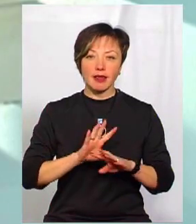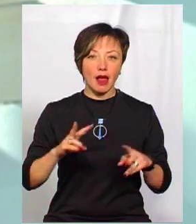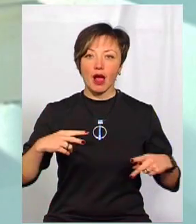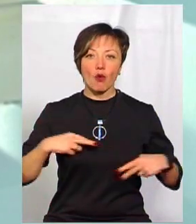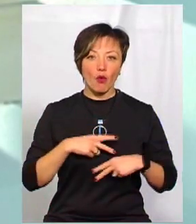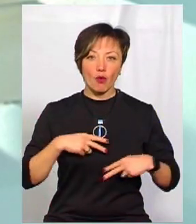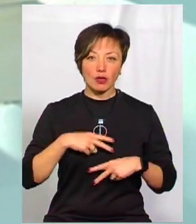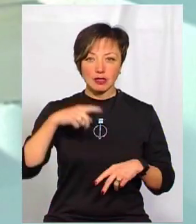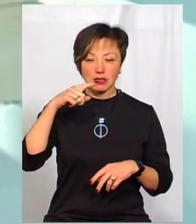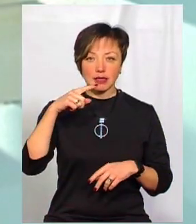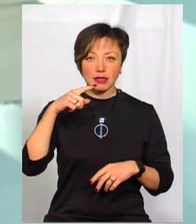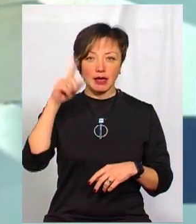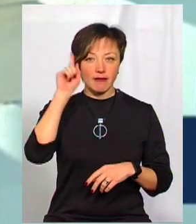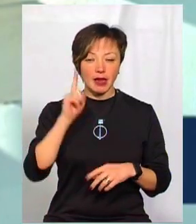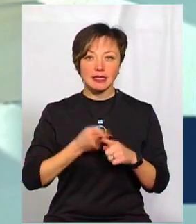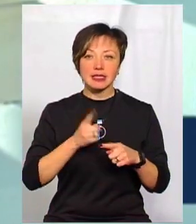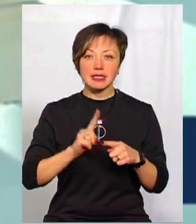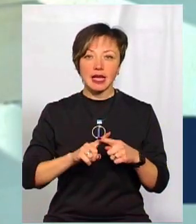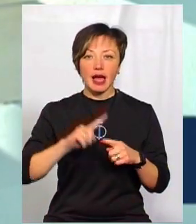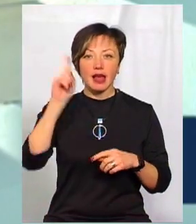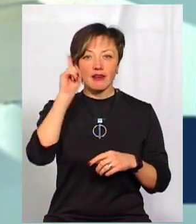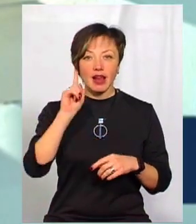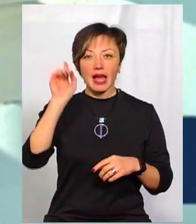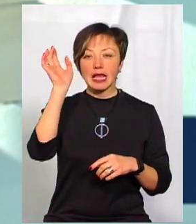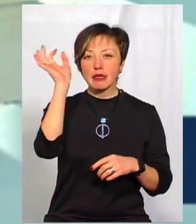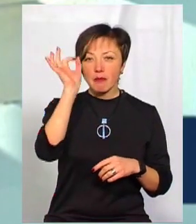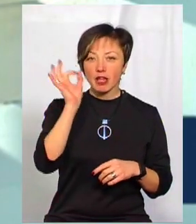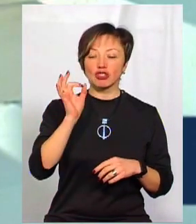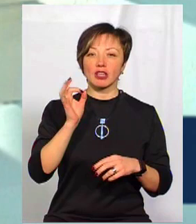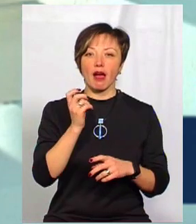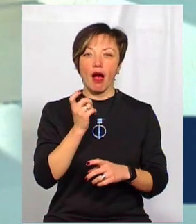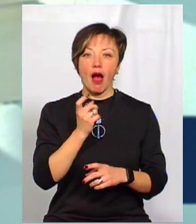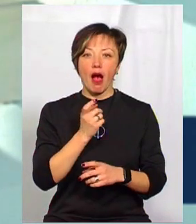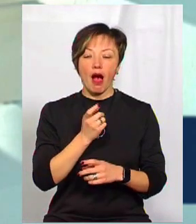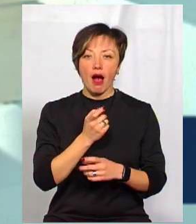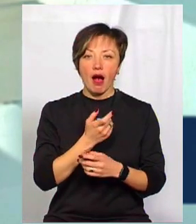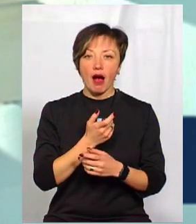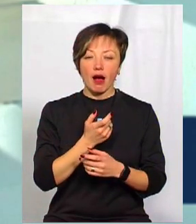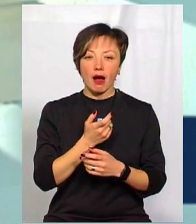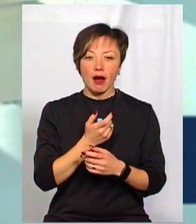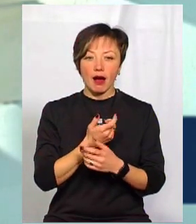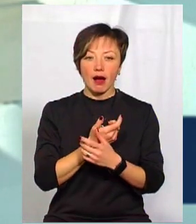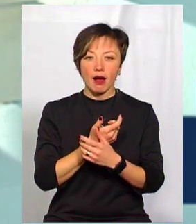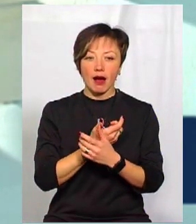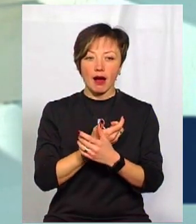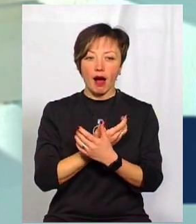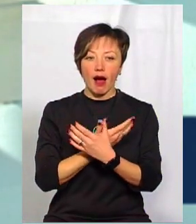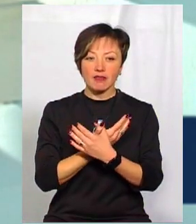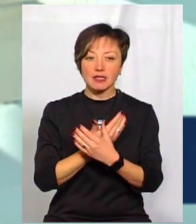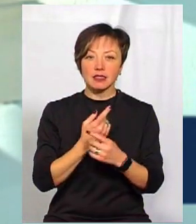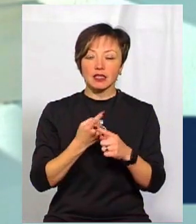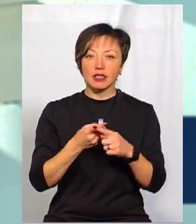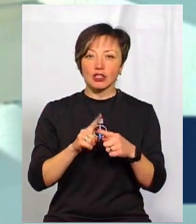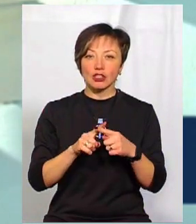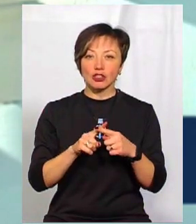угорські євреї, це євреї з Німеччини, Австрії та Чехії, як казав пан Юрій, але вони